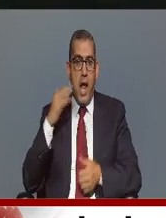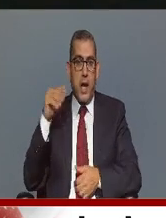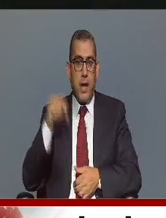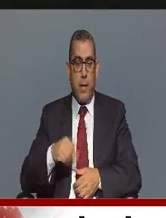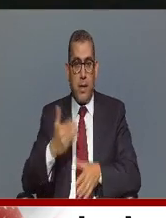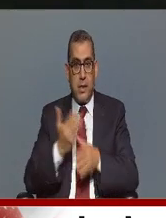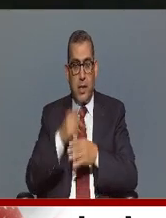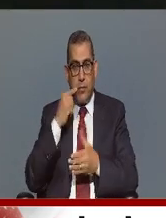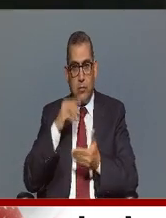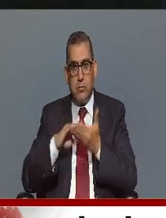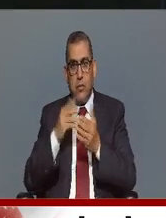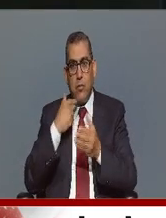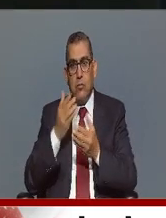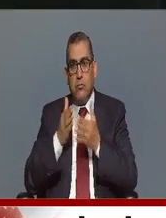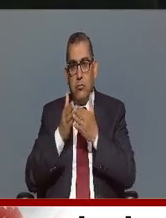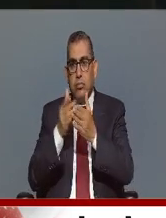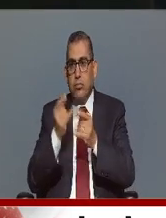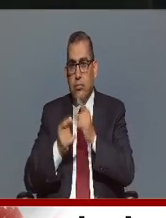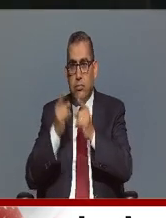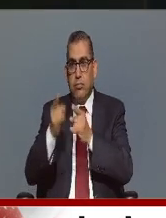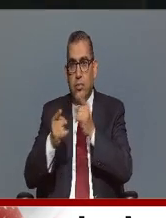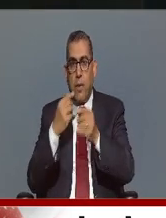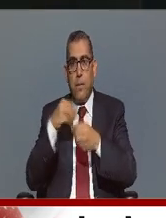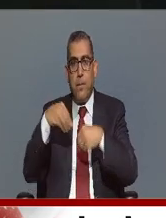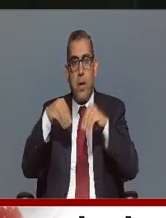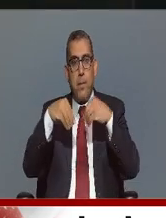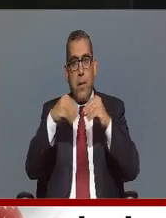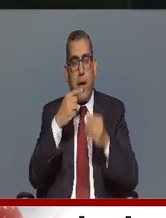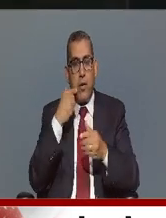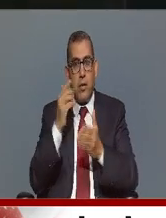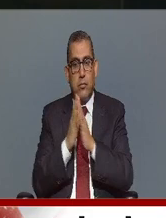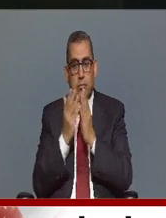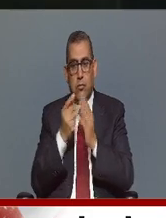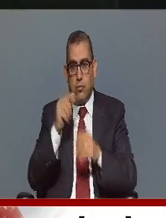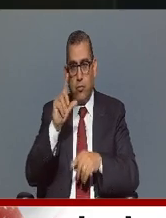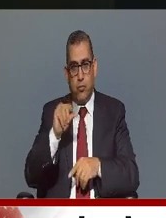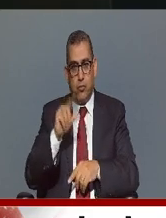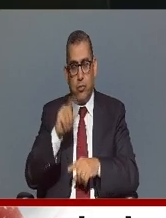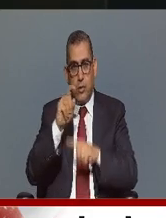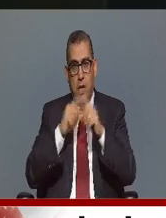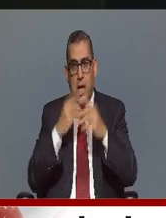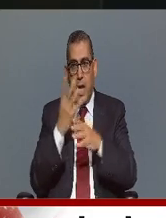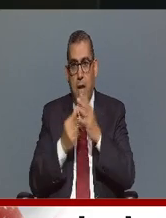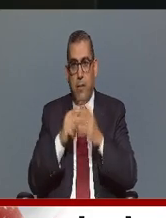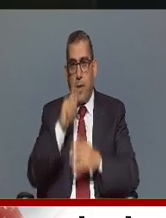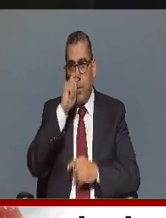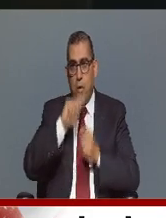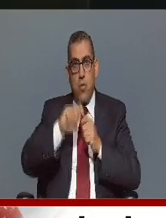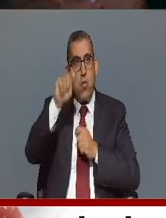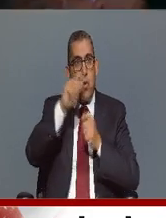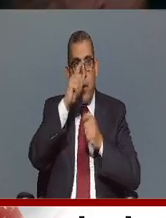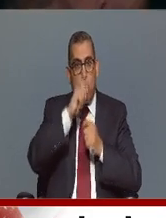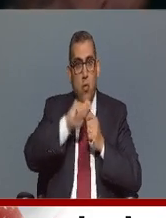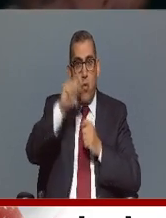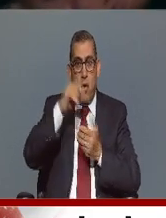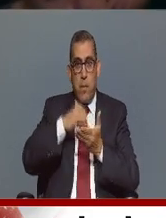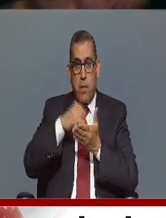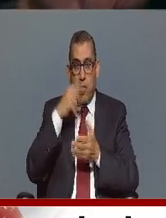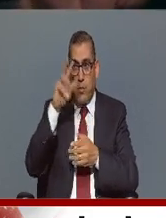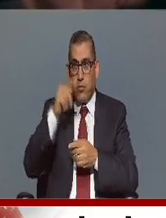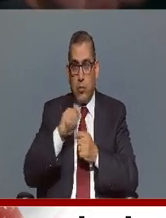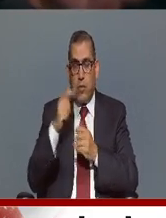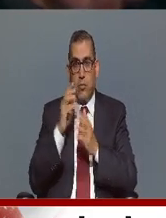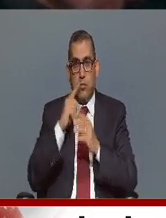لتوفير منافذ بيع لإصدارات وزارة الثقافة بأسعار رمزية لأبناء القرى والمراكز اللي بتقوم